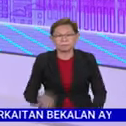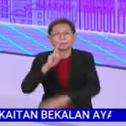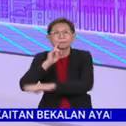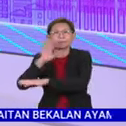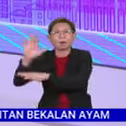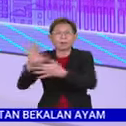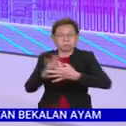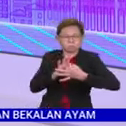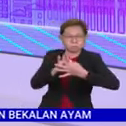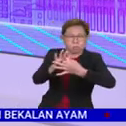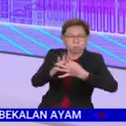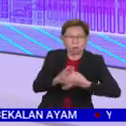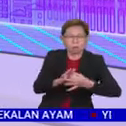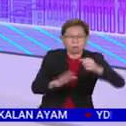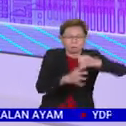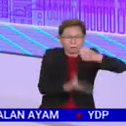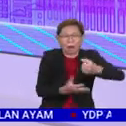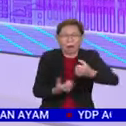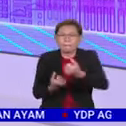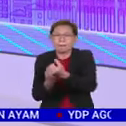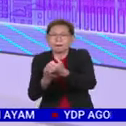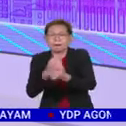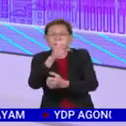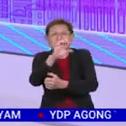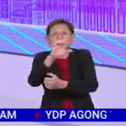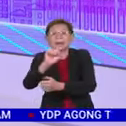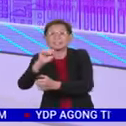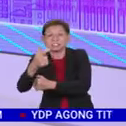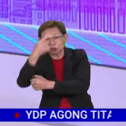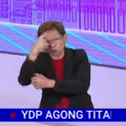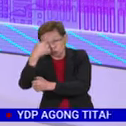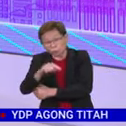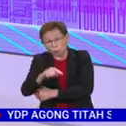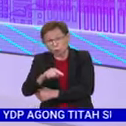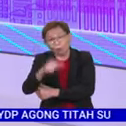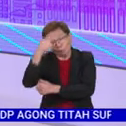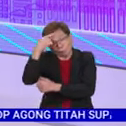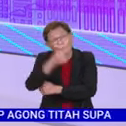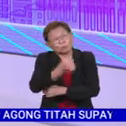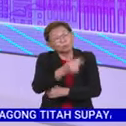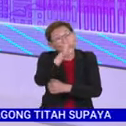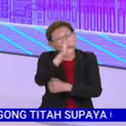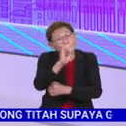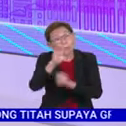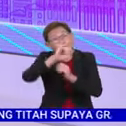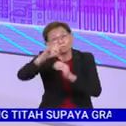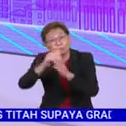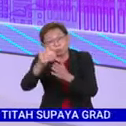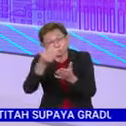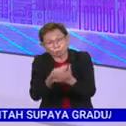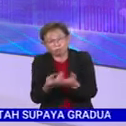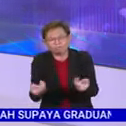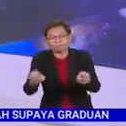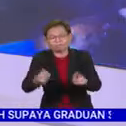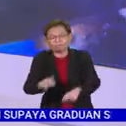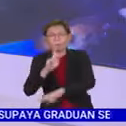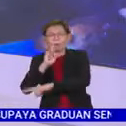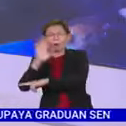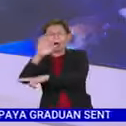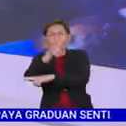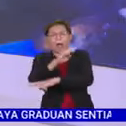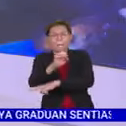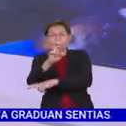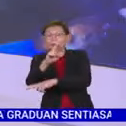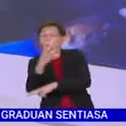Perjanjian kolaborasi dana pembiayaan ESG untuk agrikultur bernilai RM70 juta dimeterai.